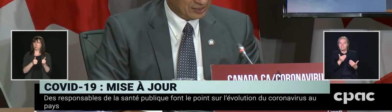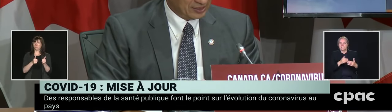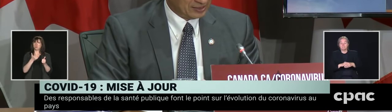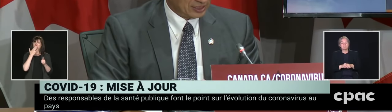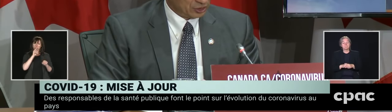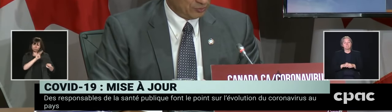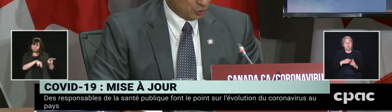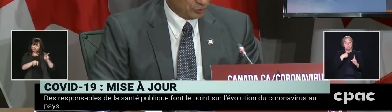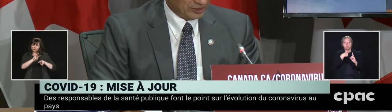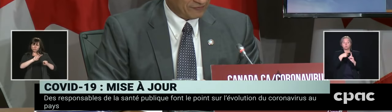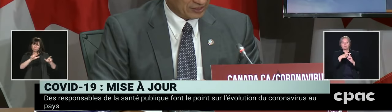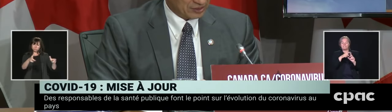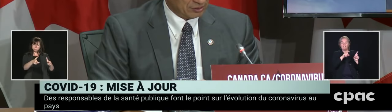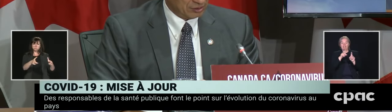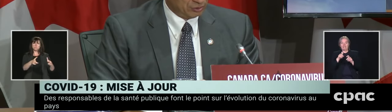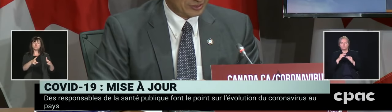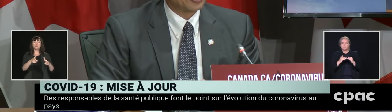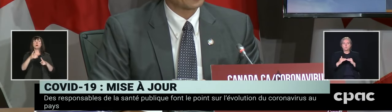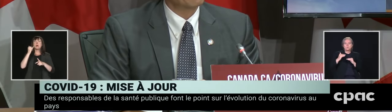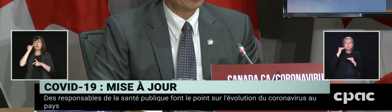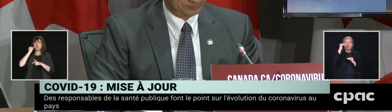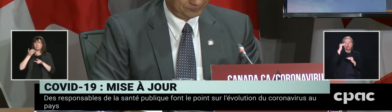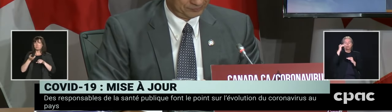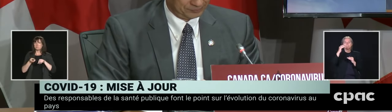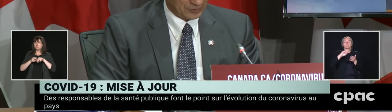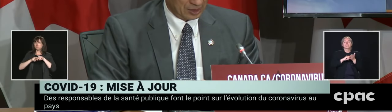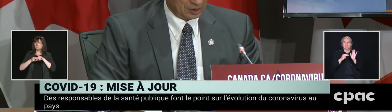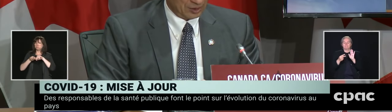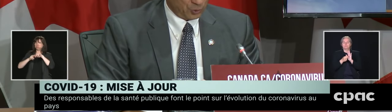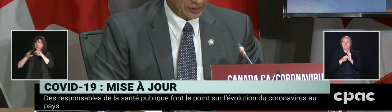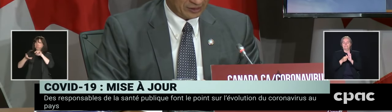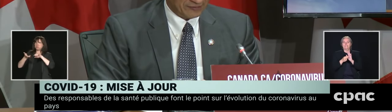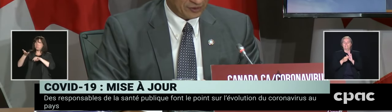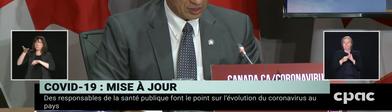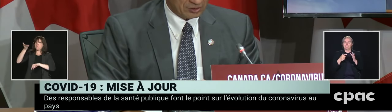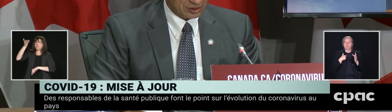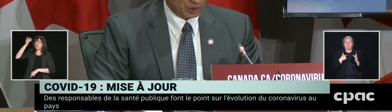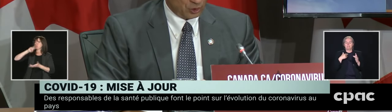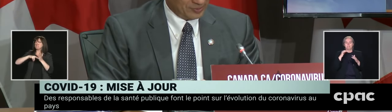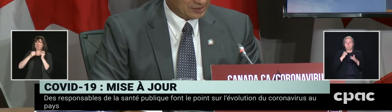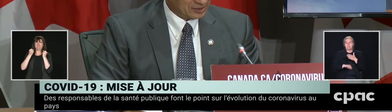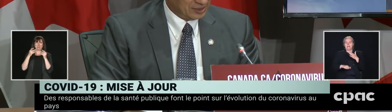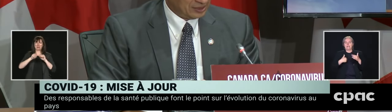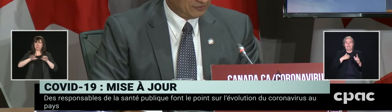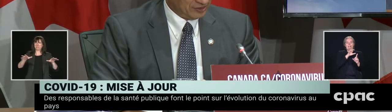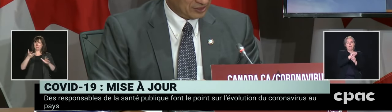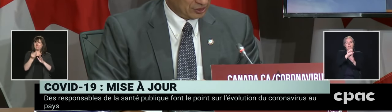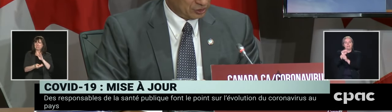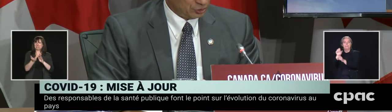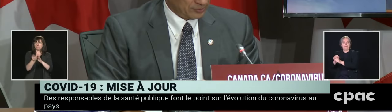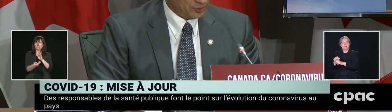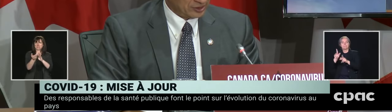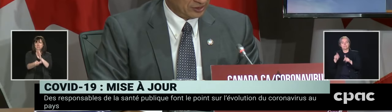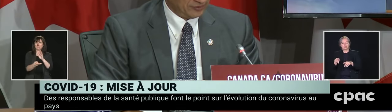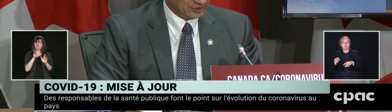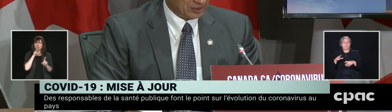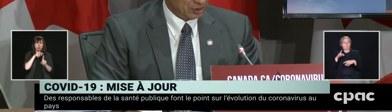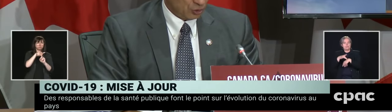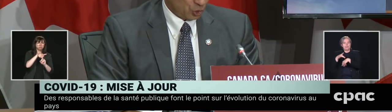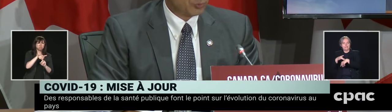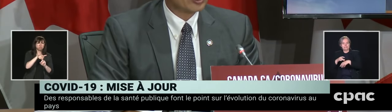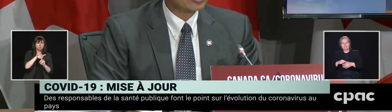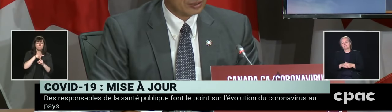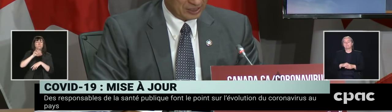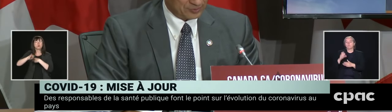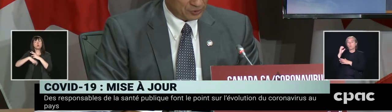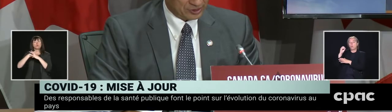élevé, c'est que beaucoup d'infections nous échappent. Le point de référence de l'OMS est de viser un taux de positivité